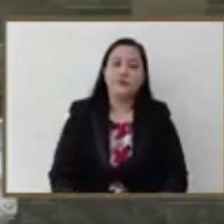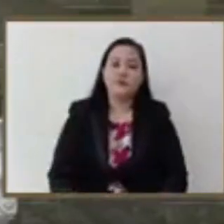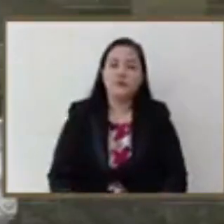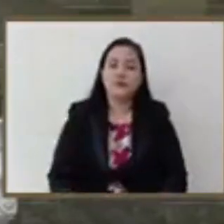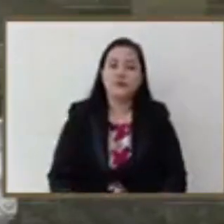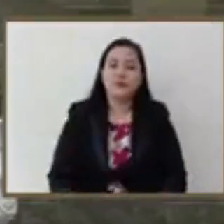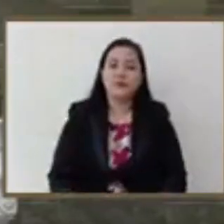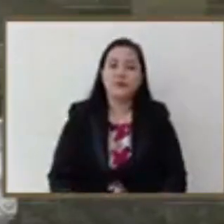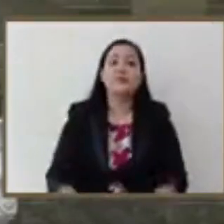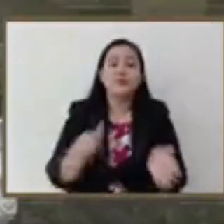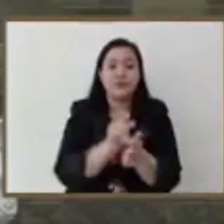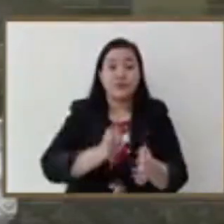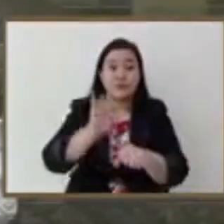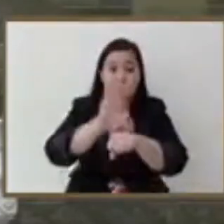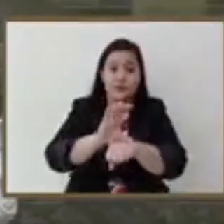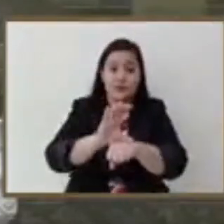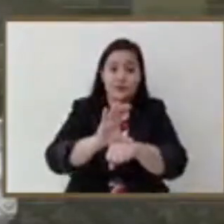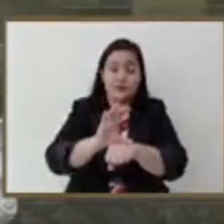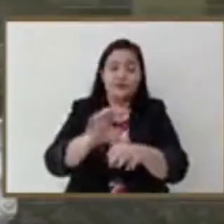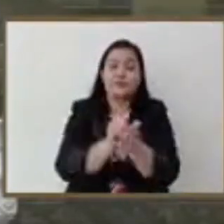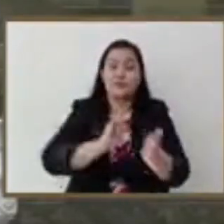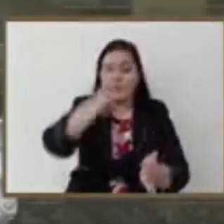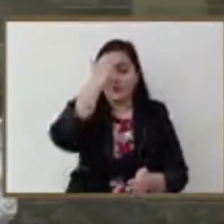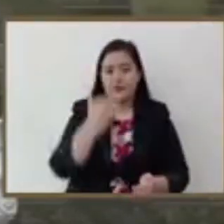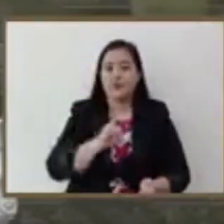Yan po ang church. That's why I don't want to miss the church.